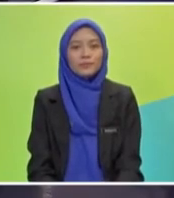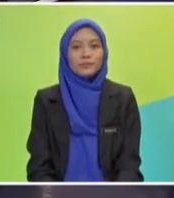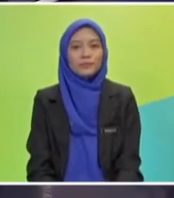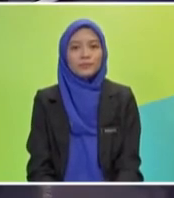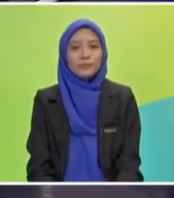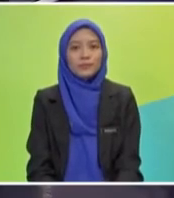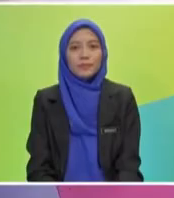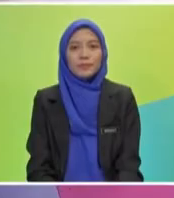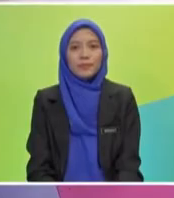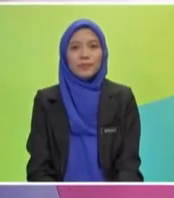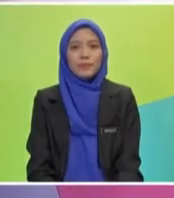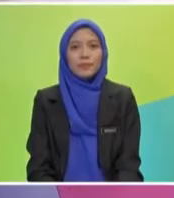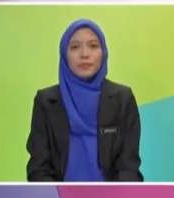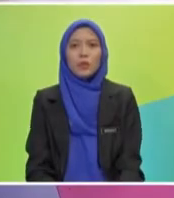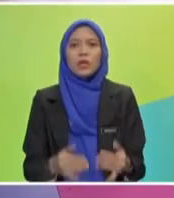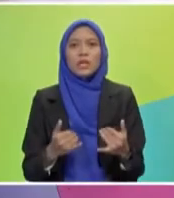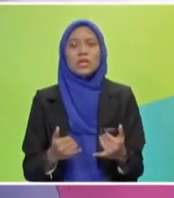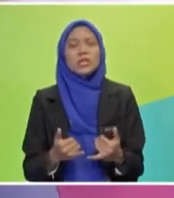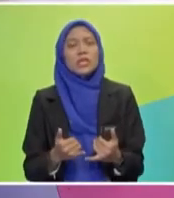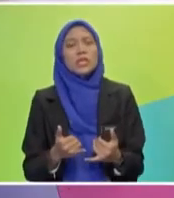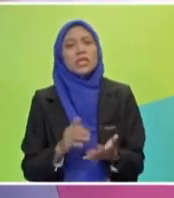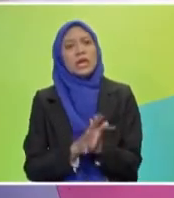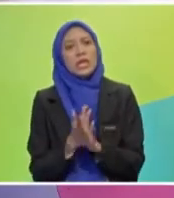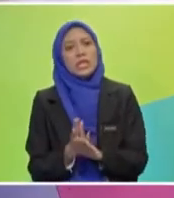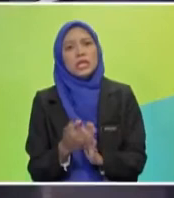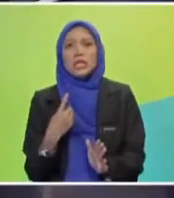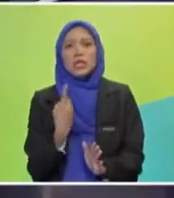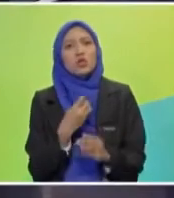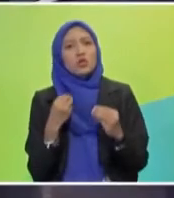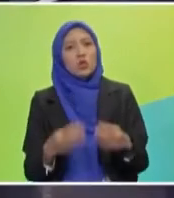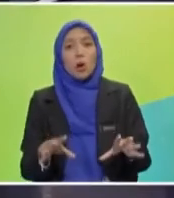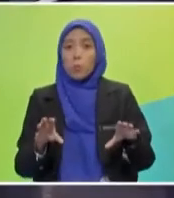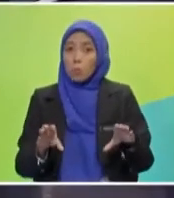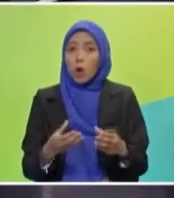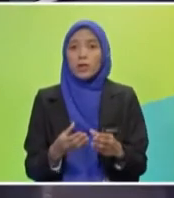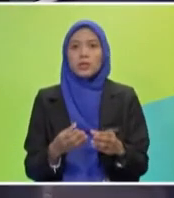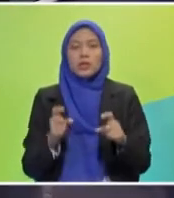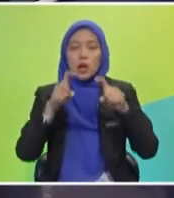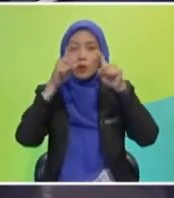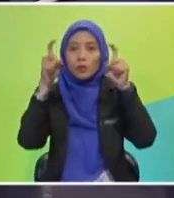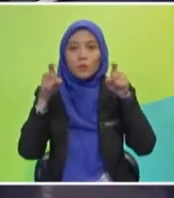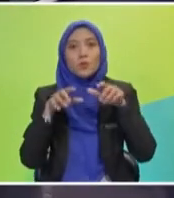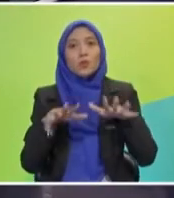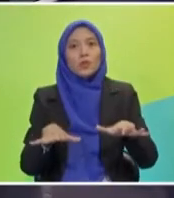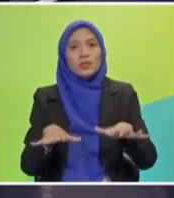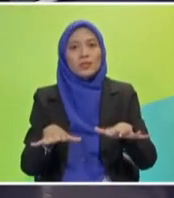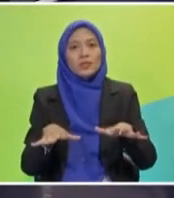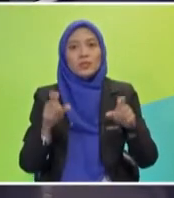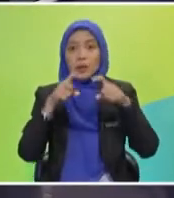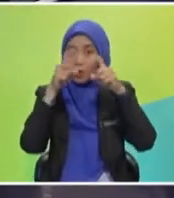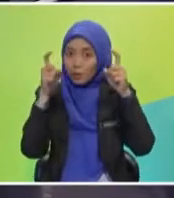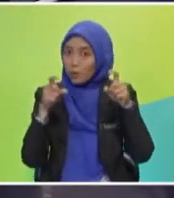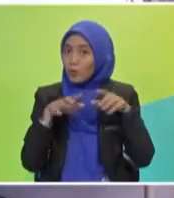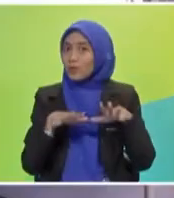ni. Okey. Jadi kat sini kita dah buat satu uji kaji. Di dalam matematik pun ada uji kaji